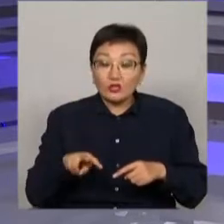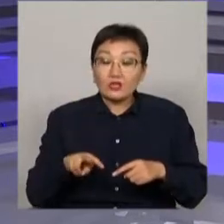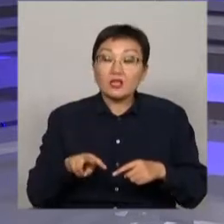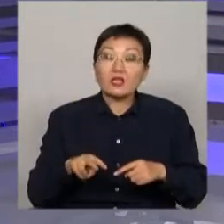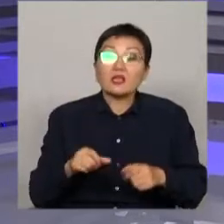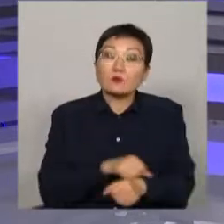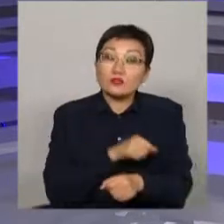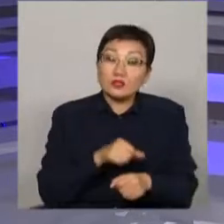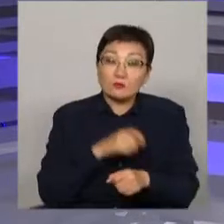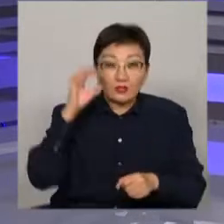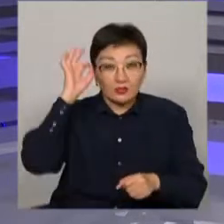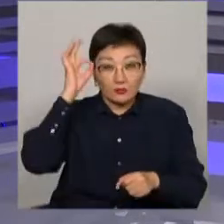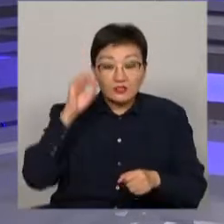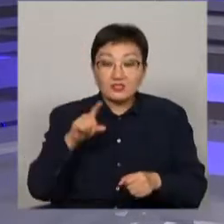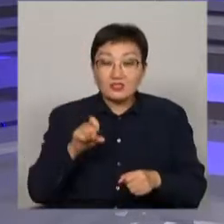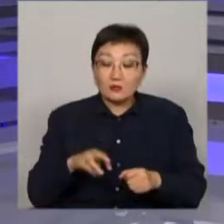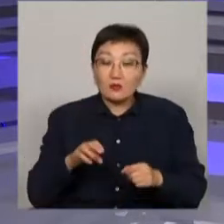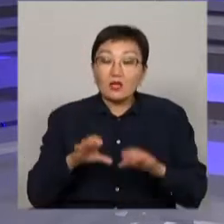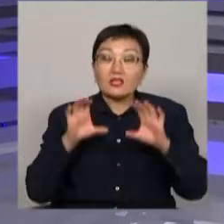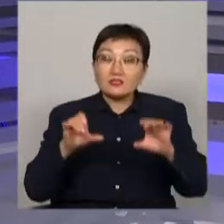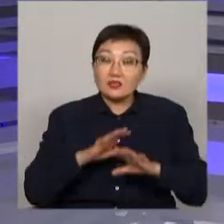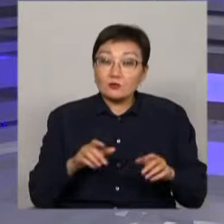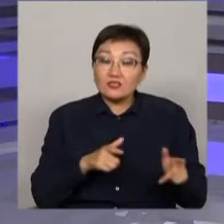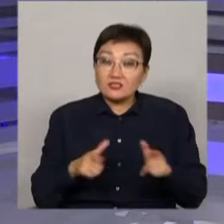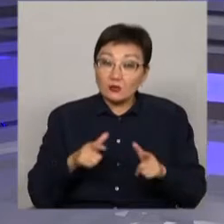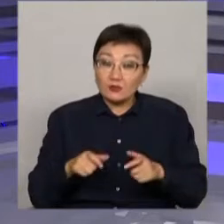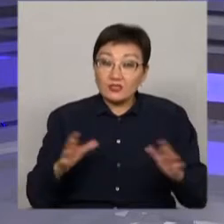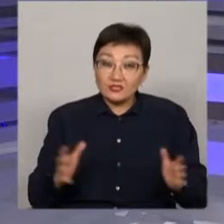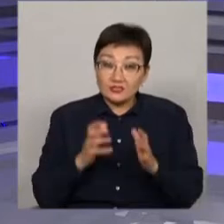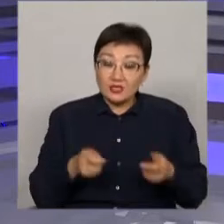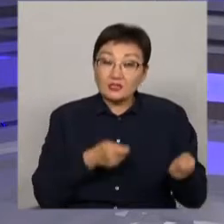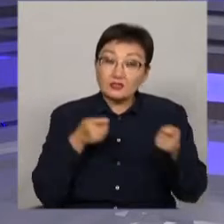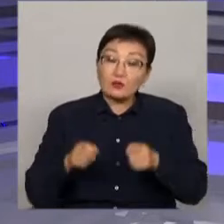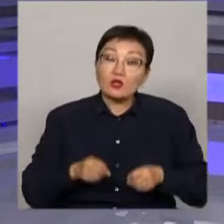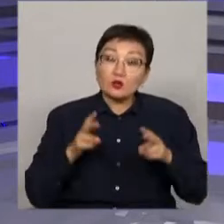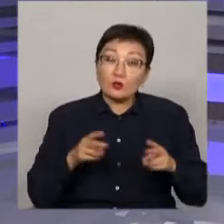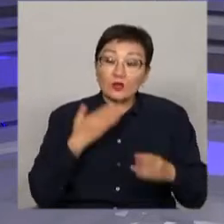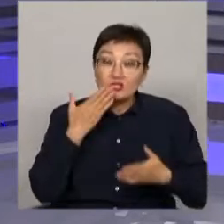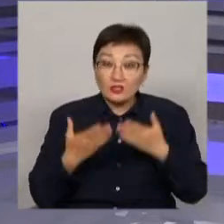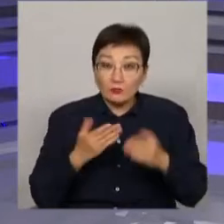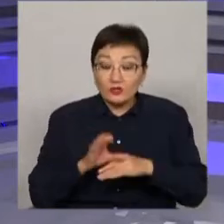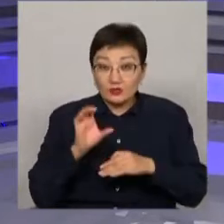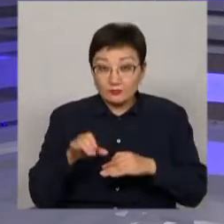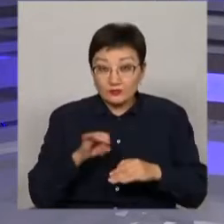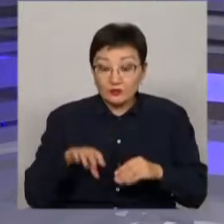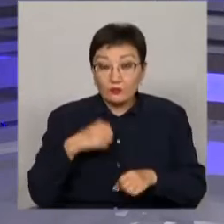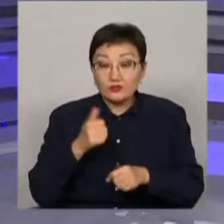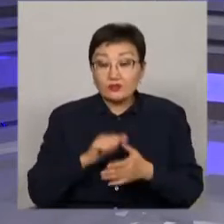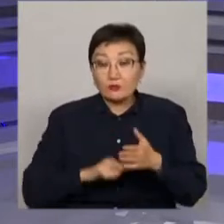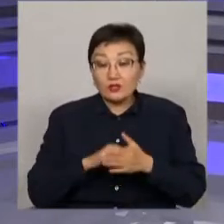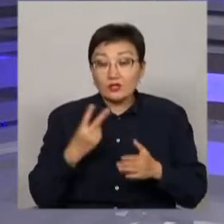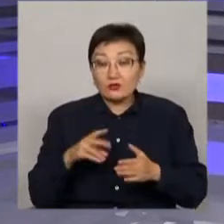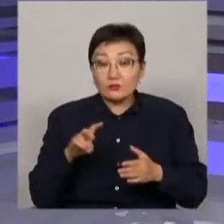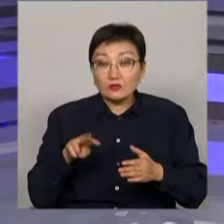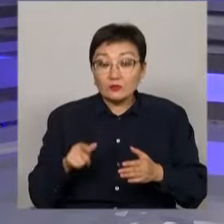құралдарын немесе психотроптық заттарды заңсыз дайындау, сақтау, тасымалдау қылмысы бойынша сұрау салған. Соның негізінде 20